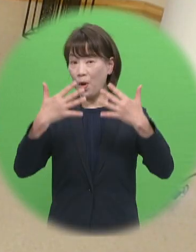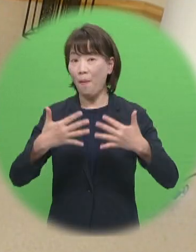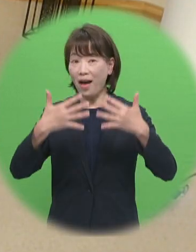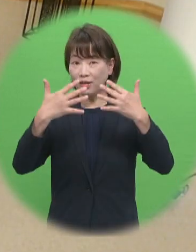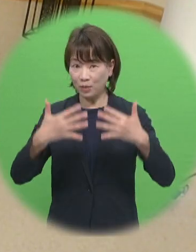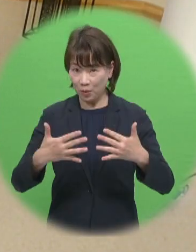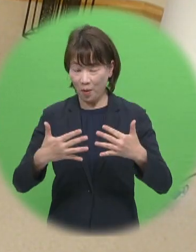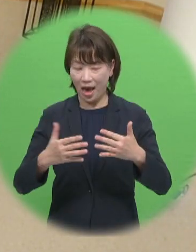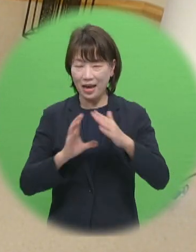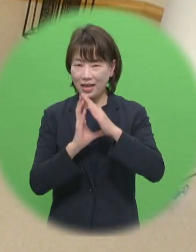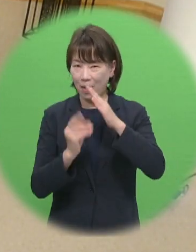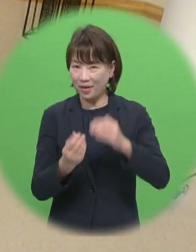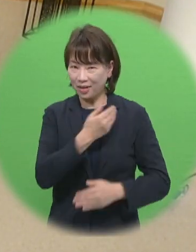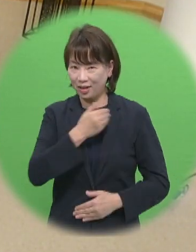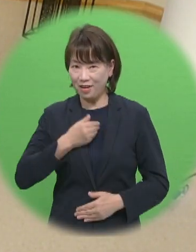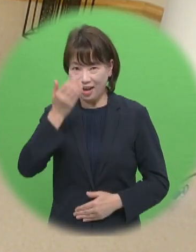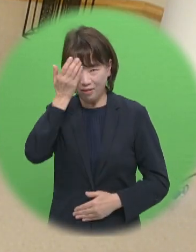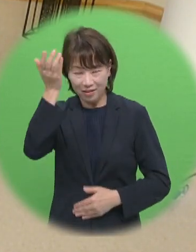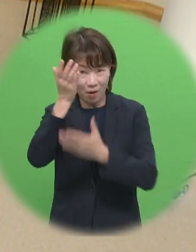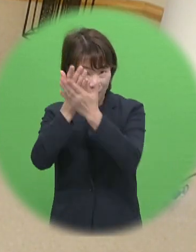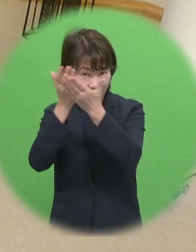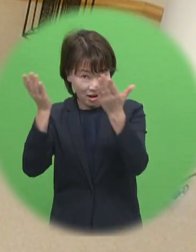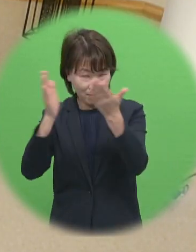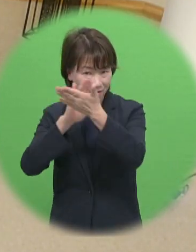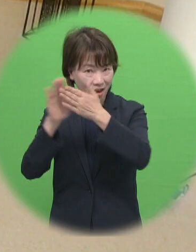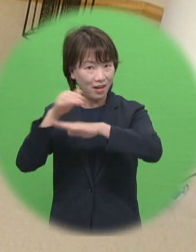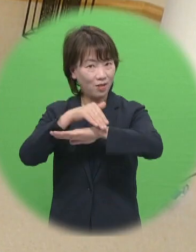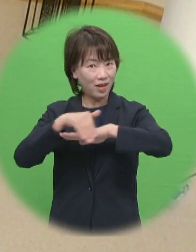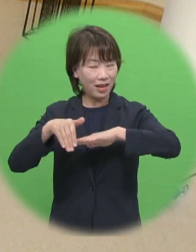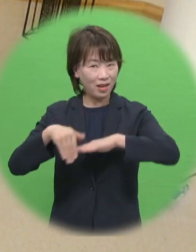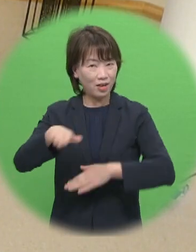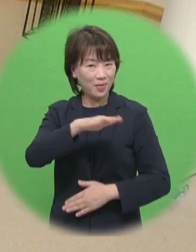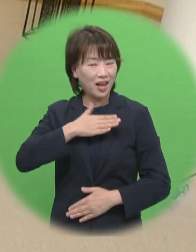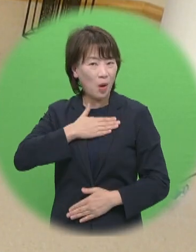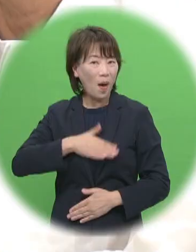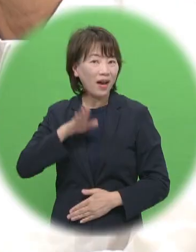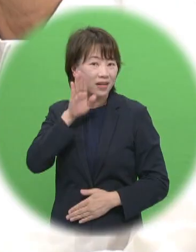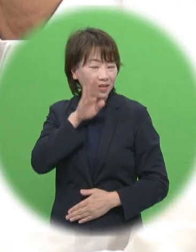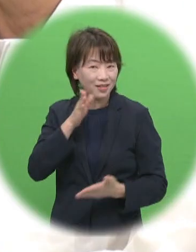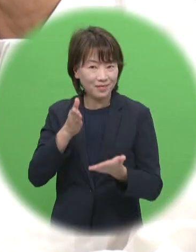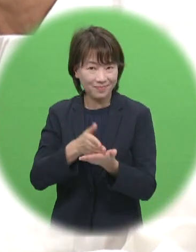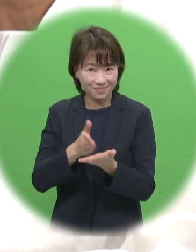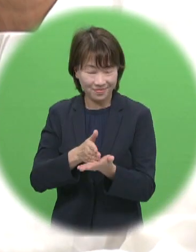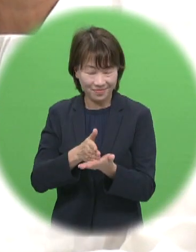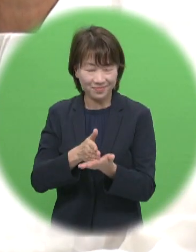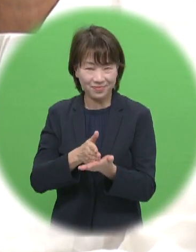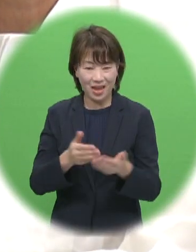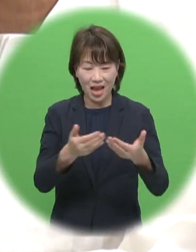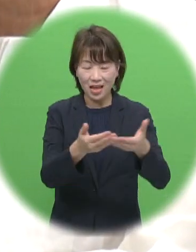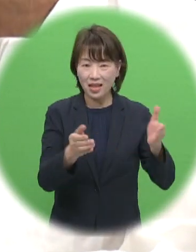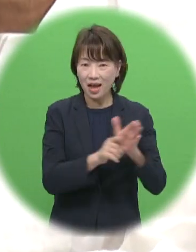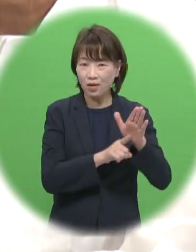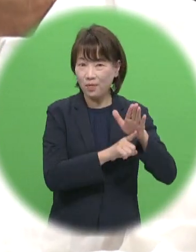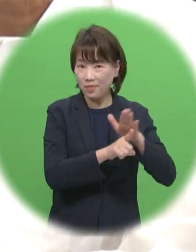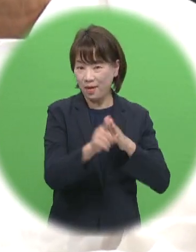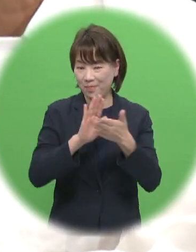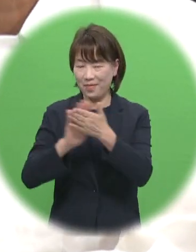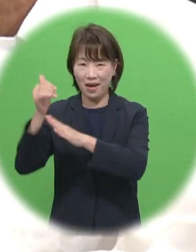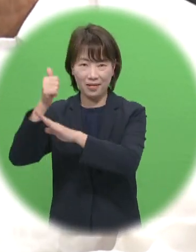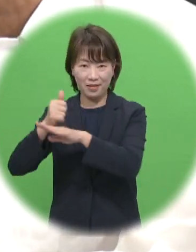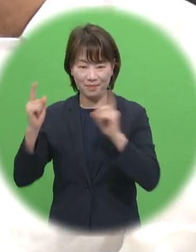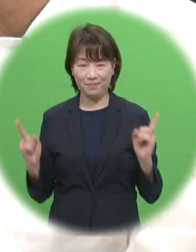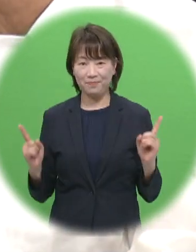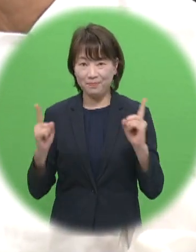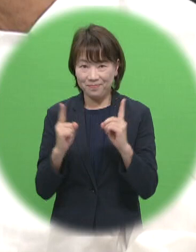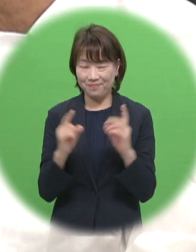この番組は山梨の可能性を開く県の取り組みを皆さんに分かりやすくお伝えするため、各界の第一人者と長崎幸